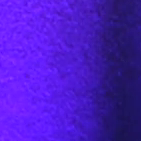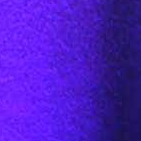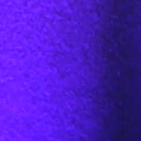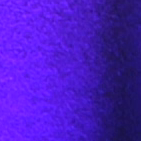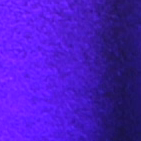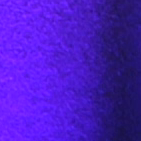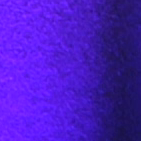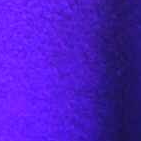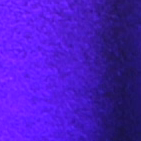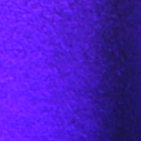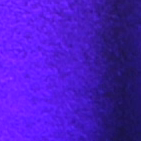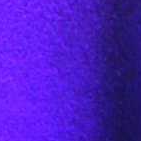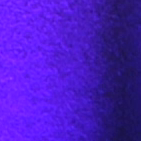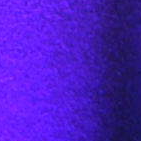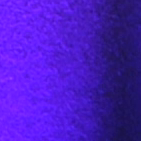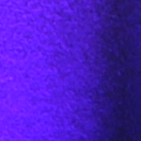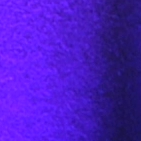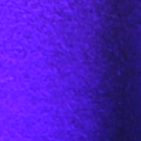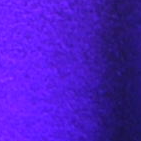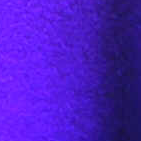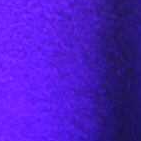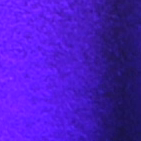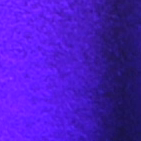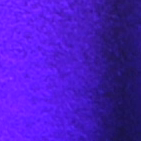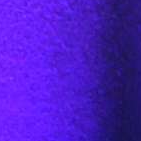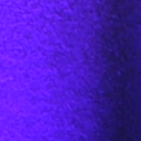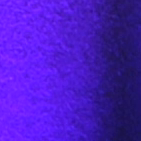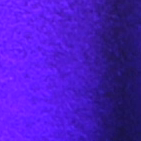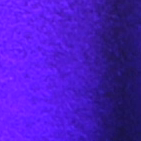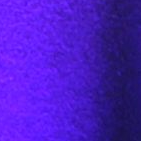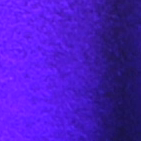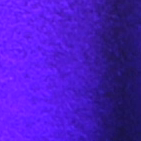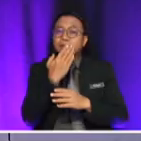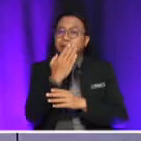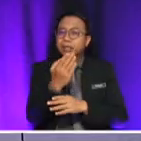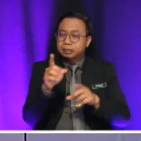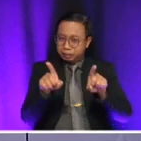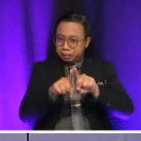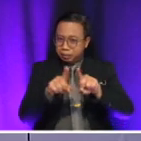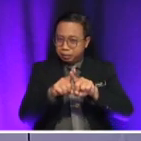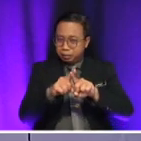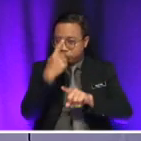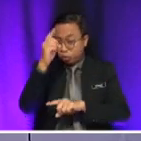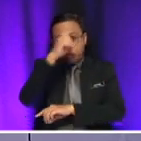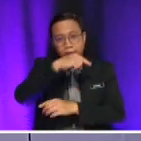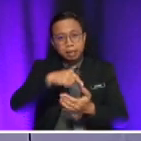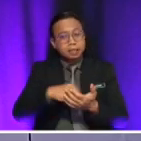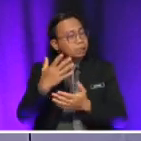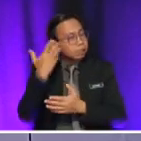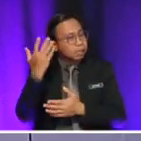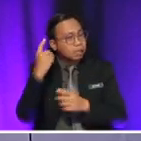pendidikan khas selango Syah Alam Terima kasih karena bersama Irfan untuk episode hari ini sejarah